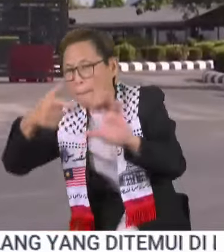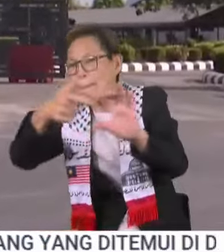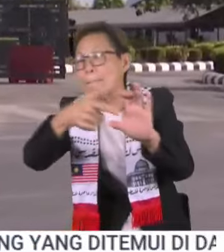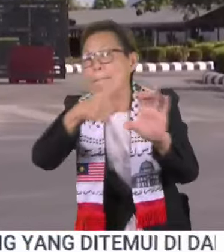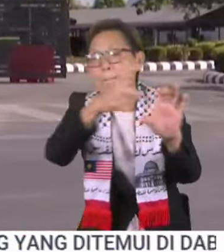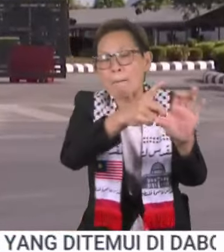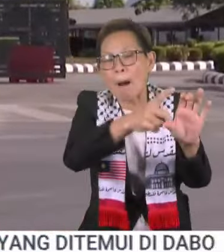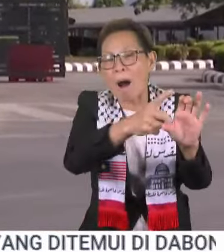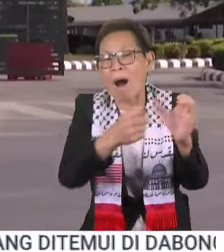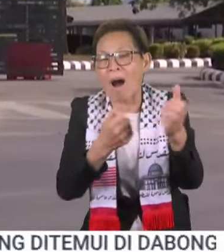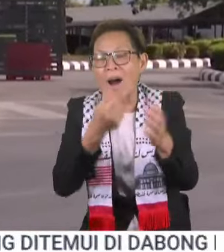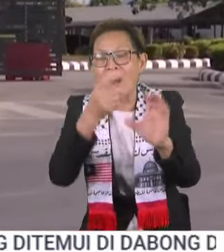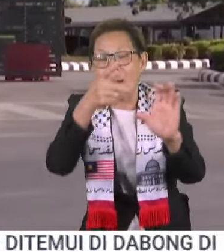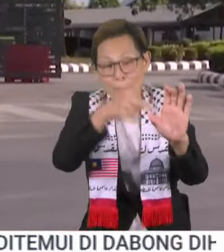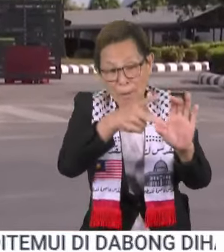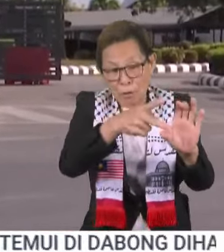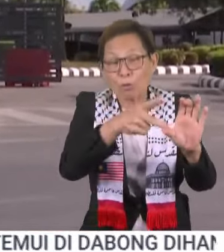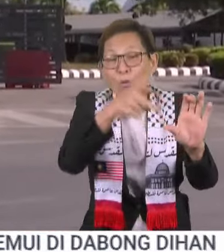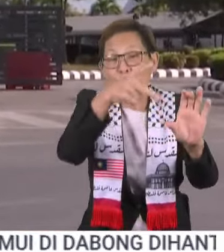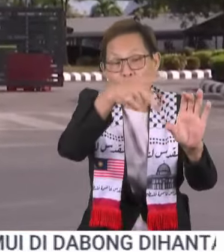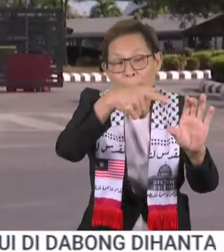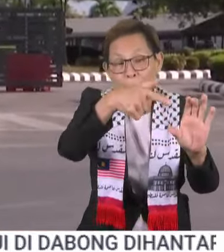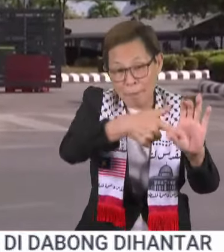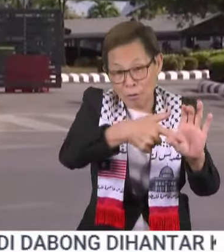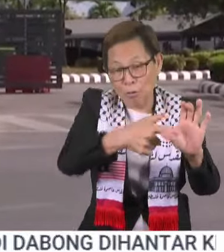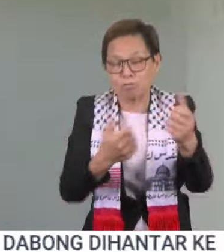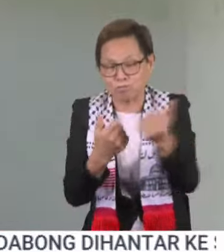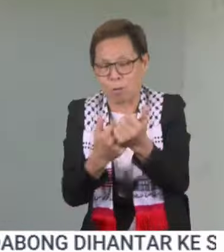bersubsidi. Wan Azri Wan Che, RTM.